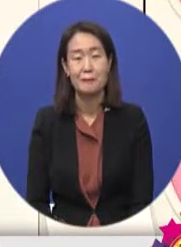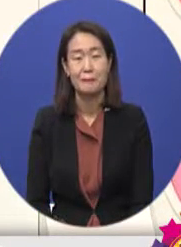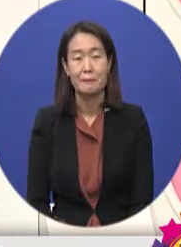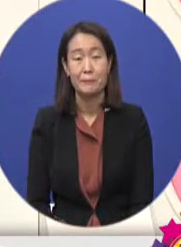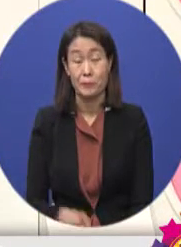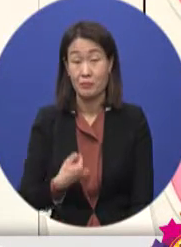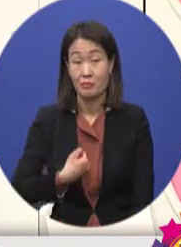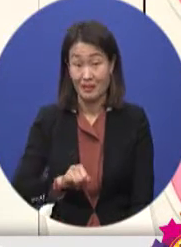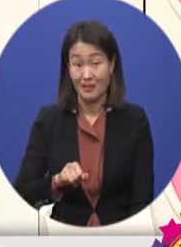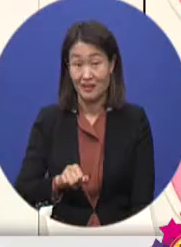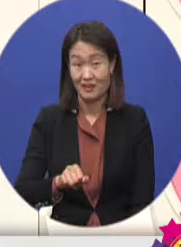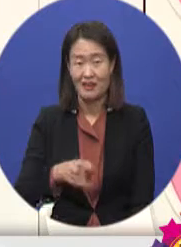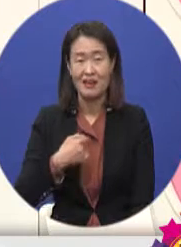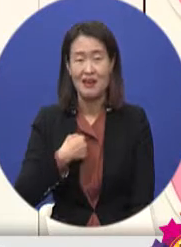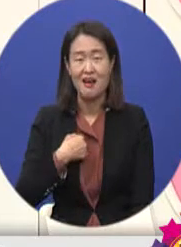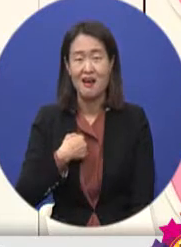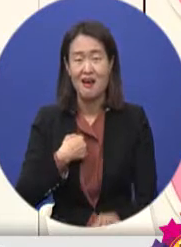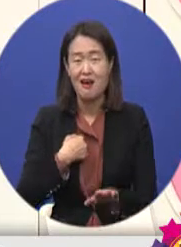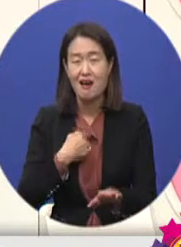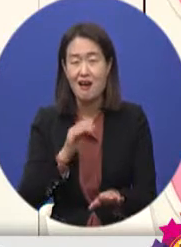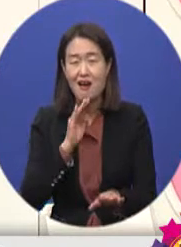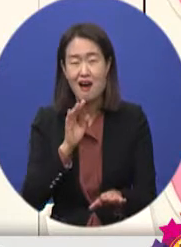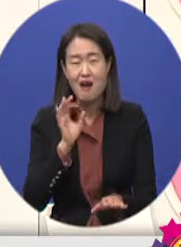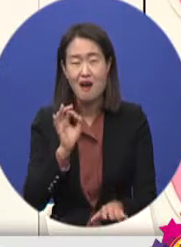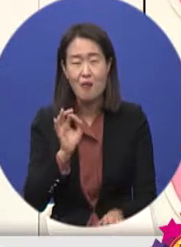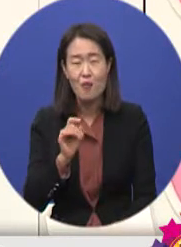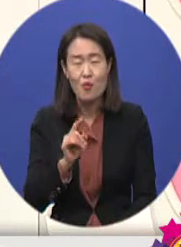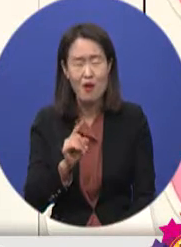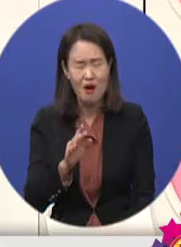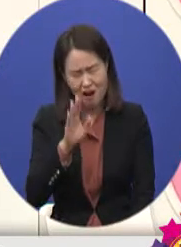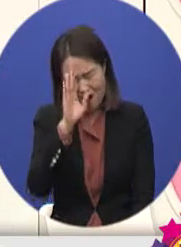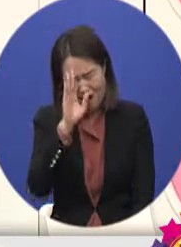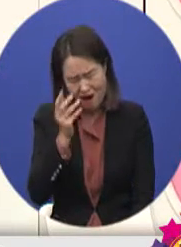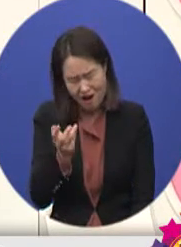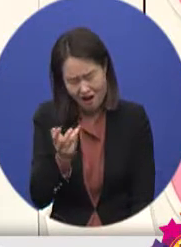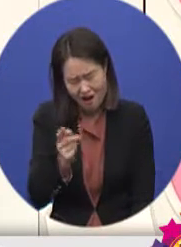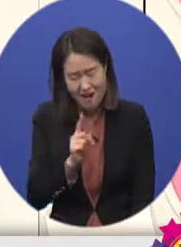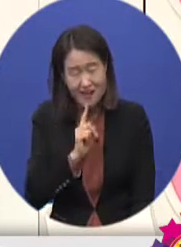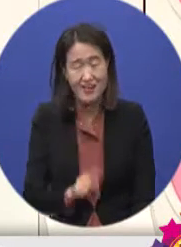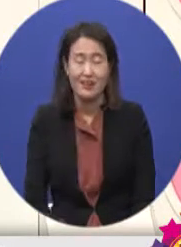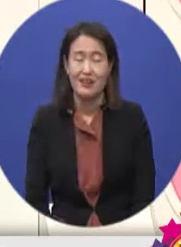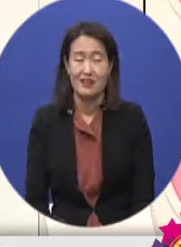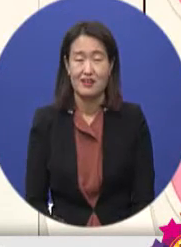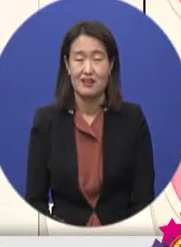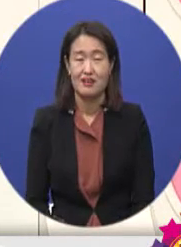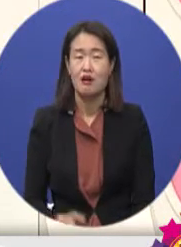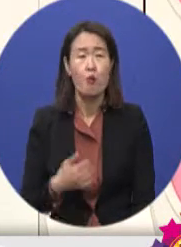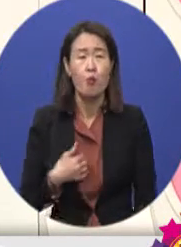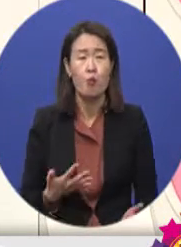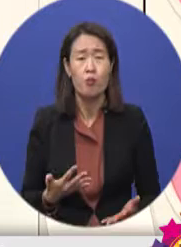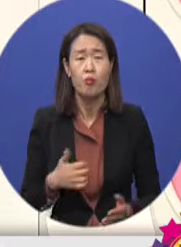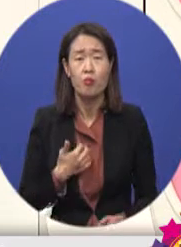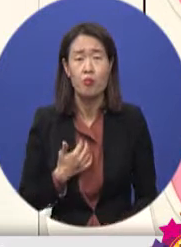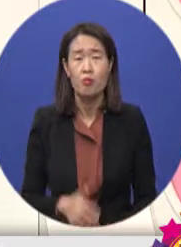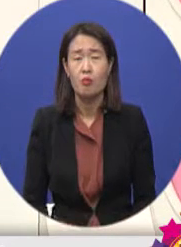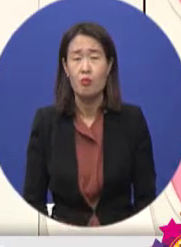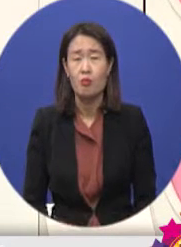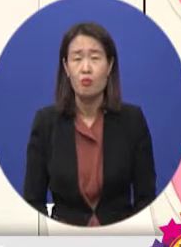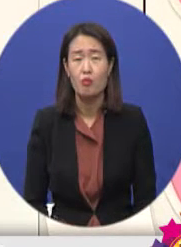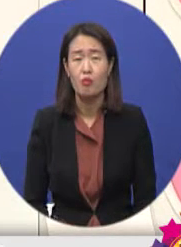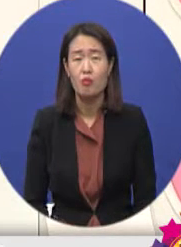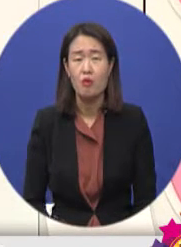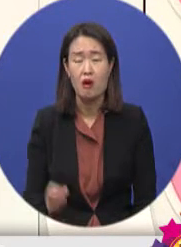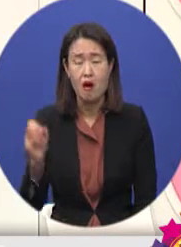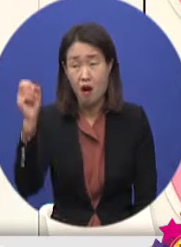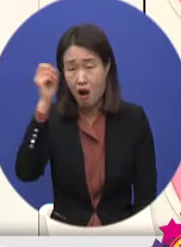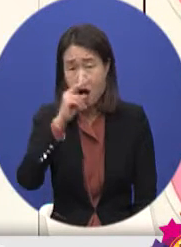아이고 딸, 내가 아파서 죽으라도 살았어. 오, 어디가 또 아프셨어요? 아니 나도 모르고서 나도 모르고 중환자실에